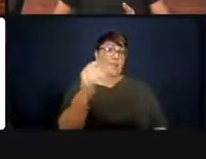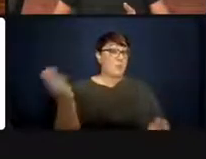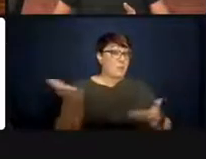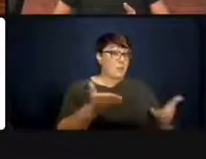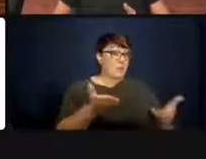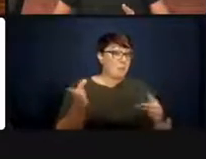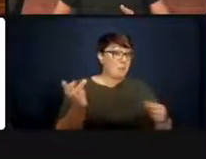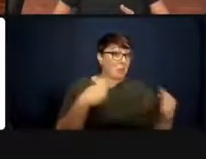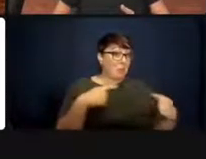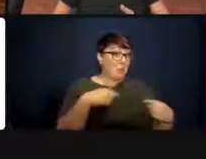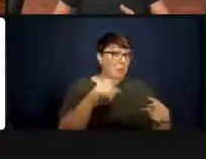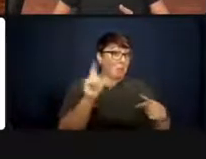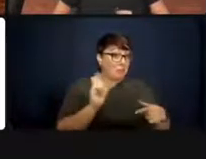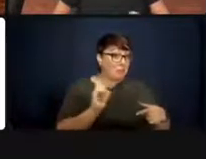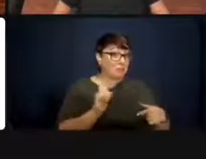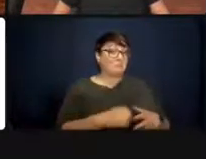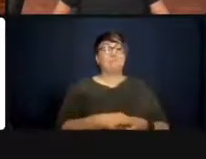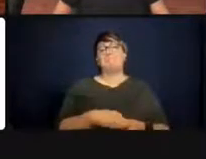Naam.